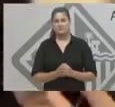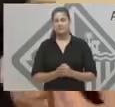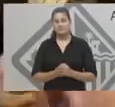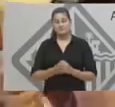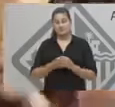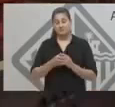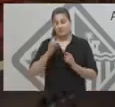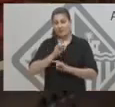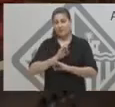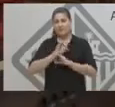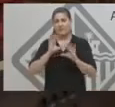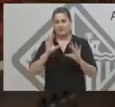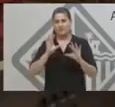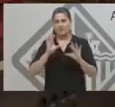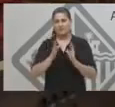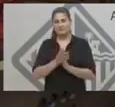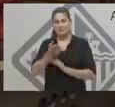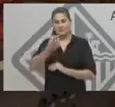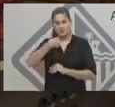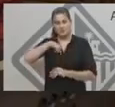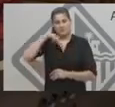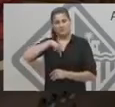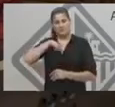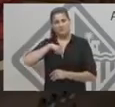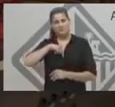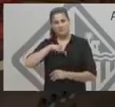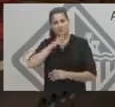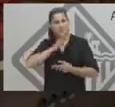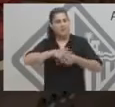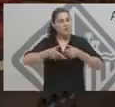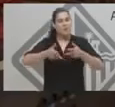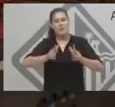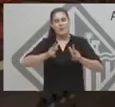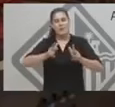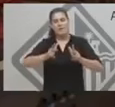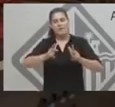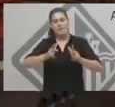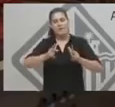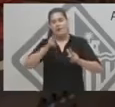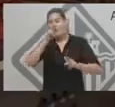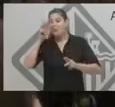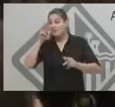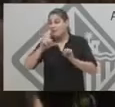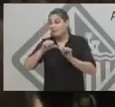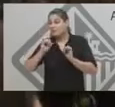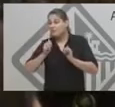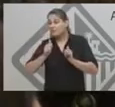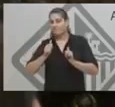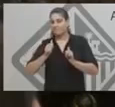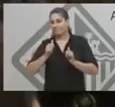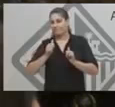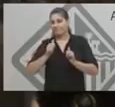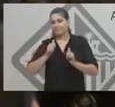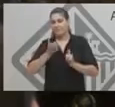Evidentment, també, no som aquí perquè la democràcia ha començat fa 2 anys. Hi ha hagut altres